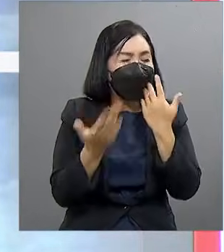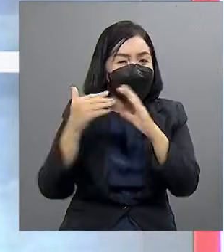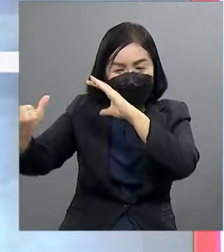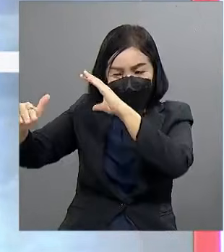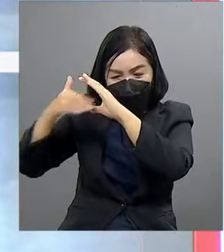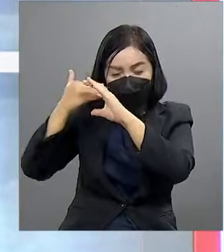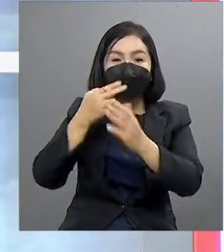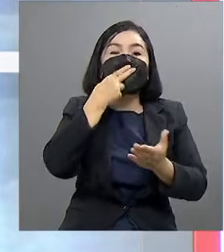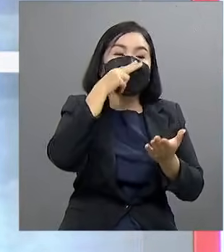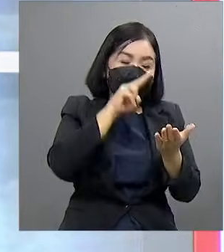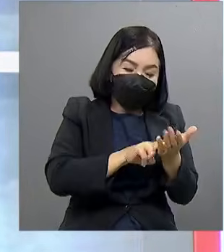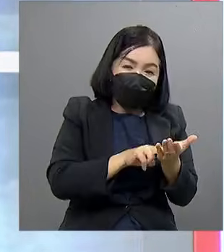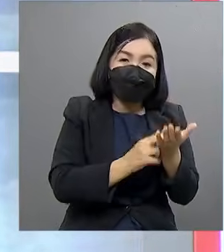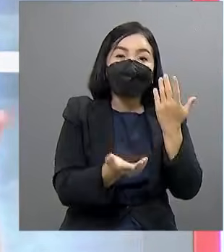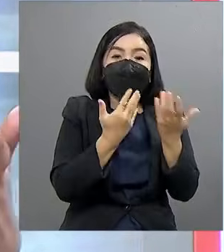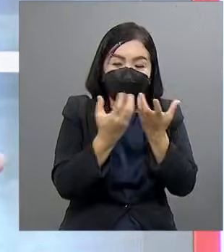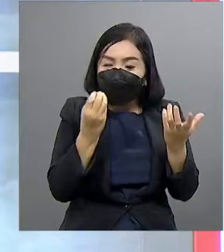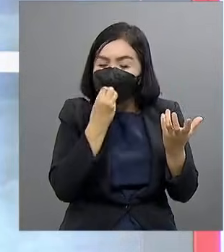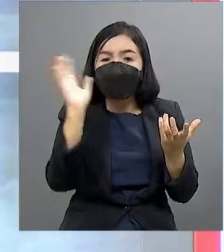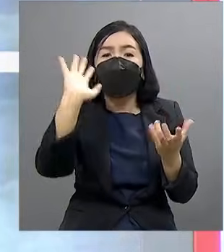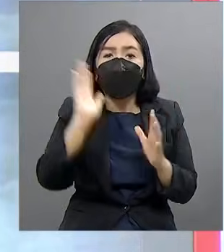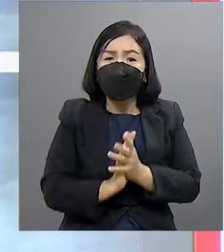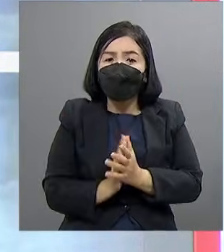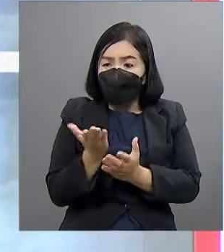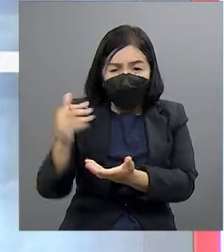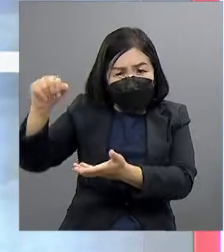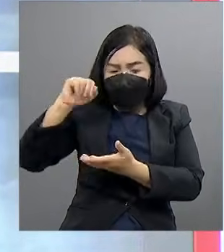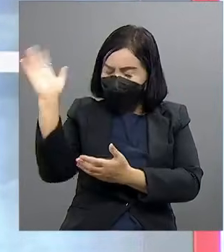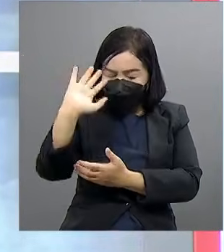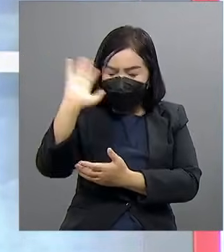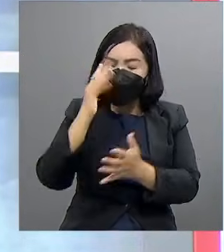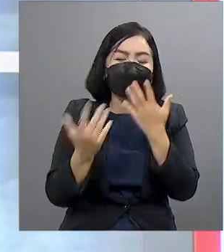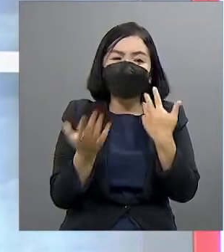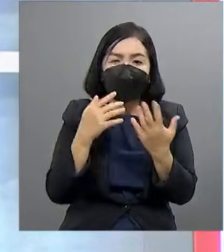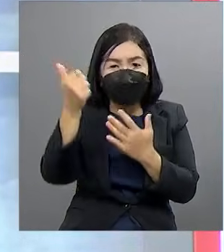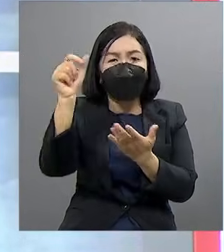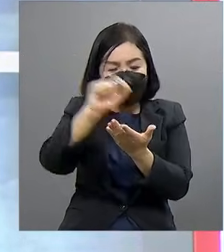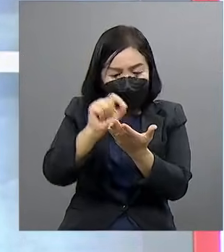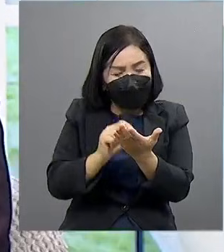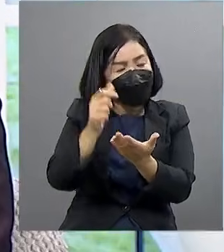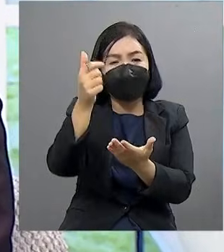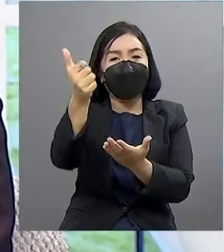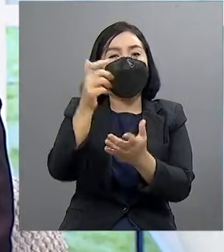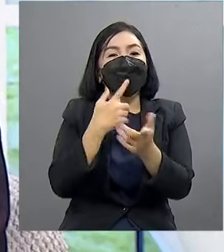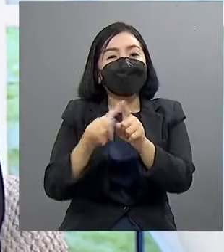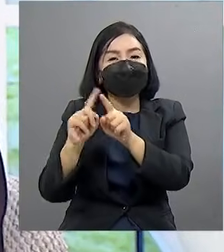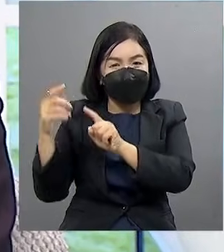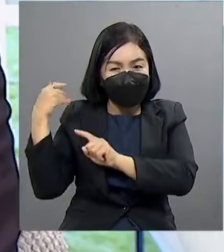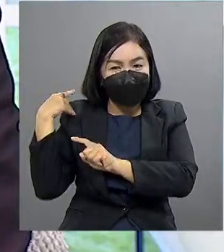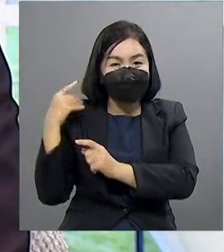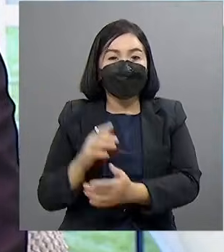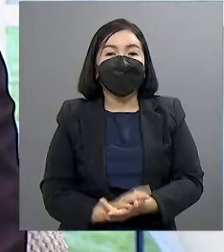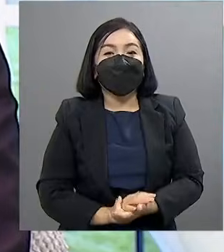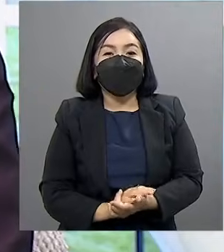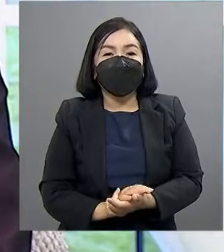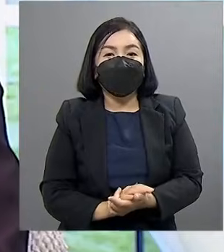งไม่ต้องส่งขนมมาเดี๋ยวทุกท่านบอกว่าอุ๊ยเราจะต้องส่งขนมมาแบบนี้ไหมไม่ต้องเลยคุณผู้ชม ก็ได้เดี๋ยวเราจะขึ้น QR code ให้บนหน้าจอ ไม่ใช ่เอาแบบนั้นไม่ได้